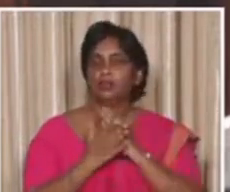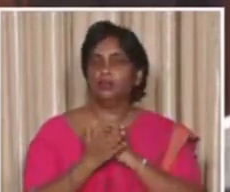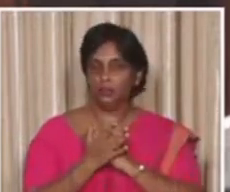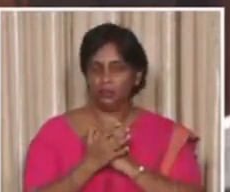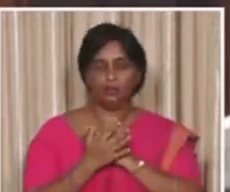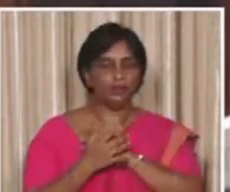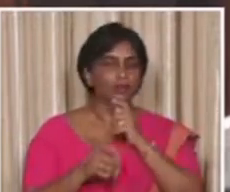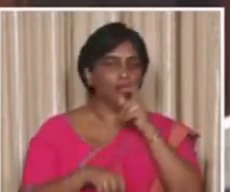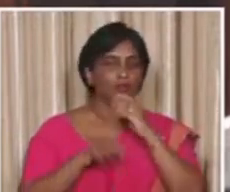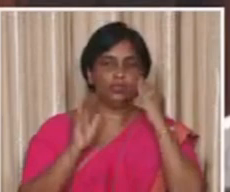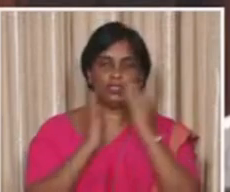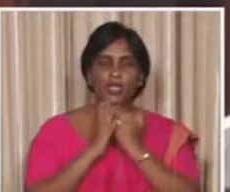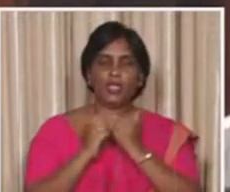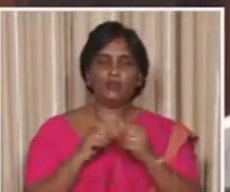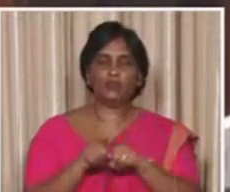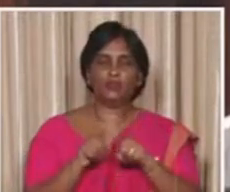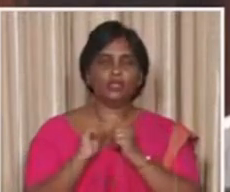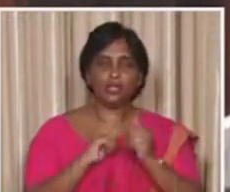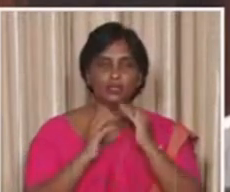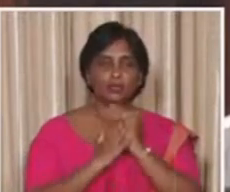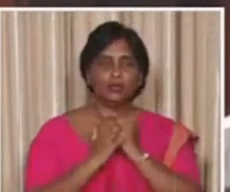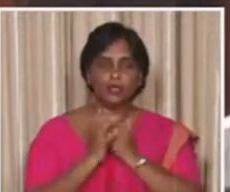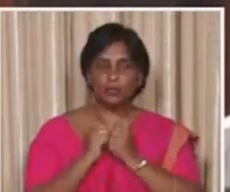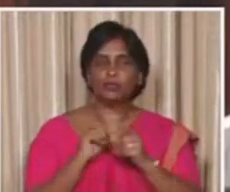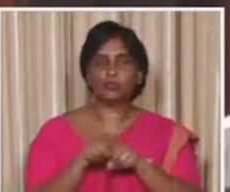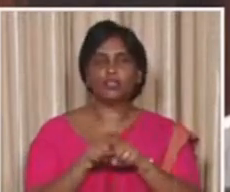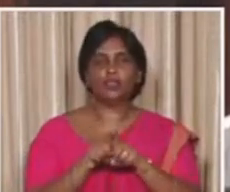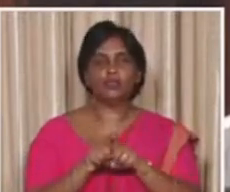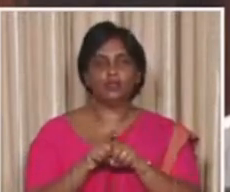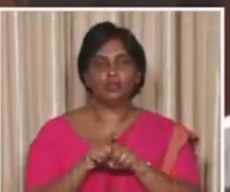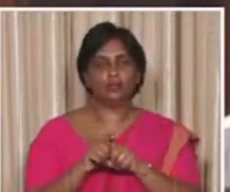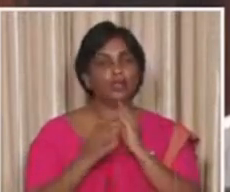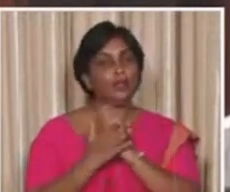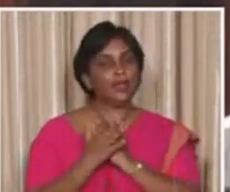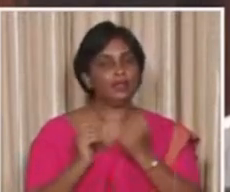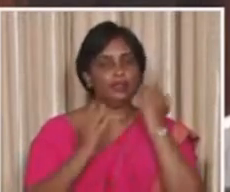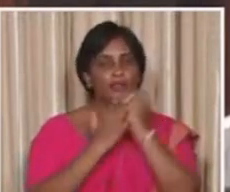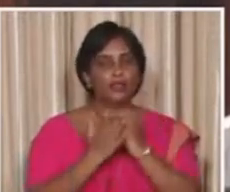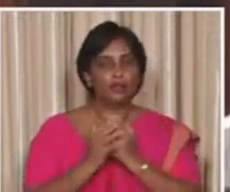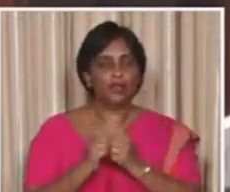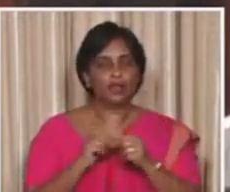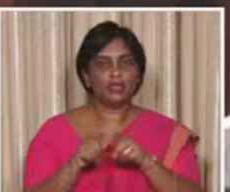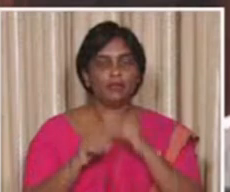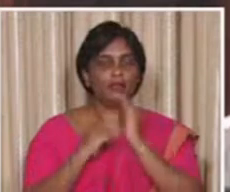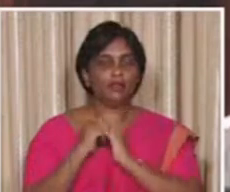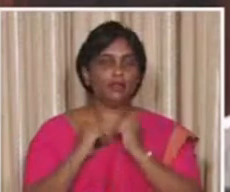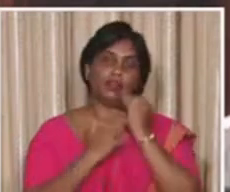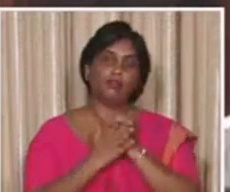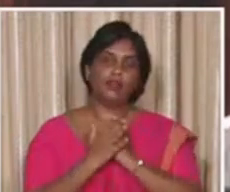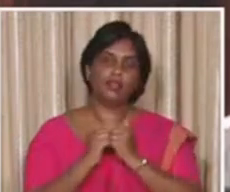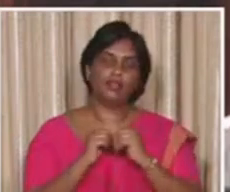கொண்டிருக்கிறார்கள். இவ்வாறான ஒரு காலப்பகுதியிலே தான் இன்று ஒரு வரவு செலவு திட்டம் பாராளுமன்றத்துக்கு வந்திருக்கு. இன்று எங்களுடைய தொல்பொருள் என்ற